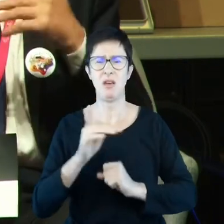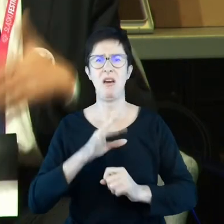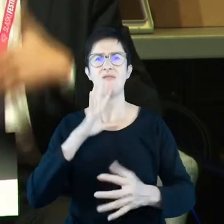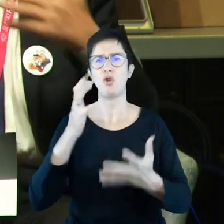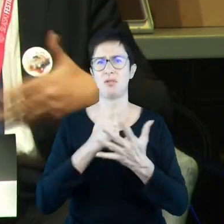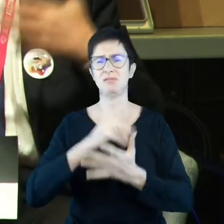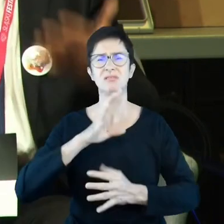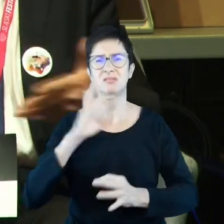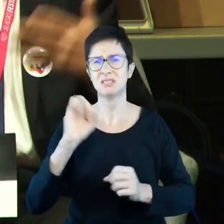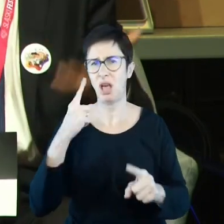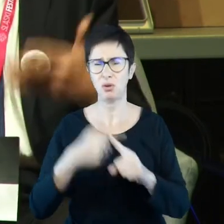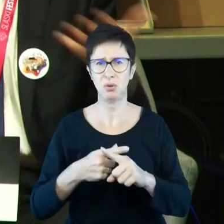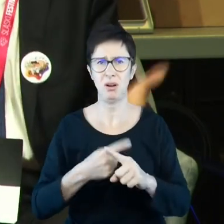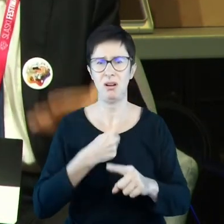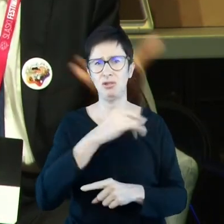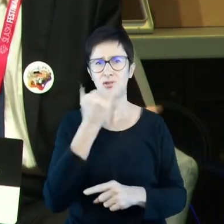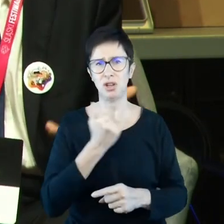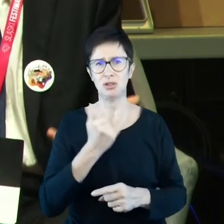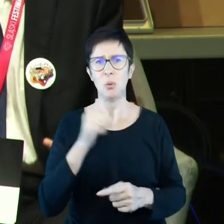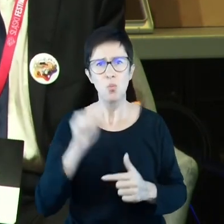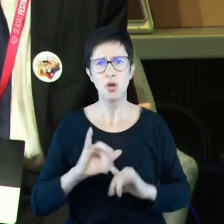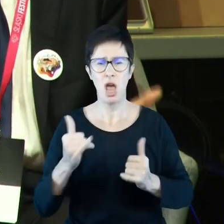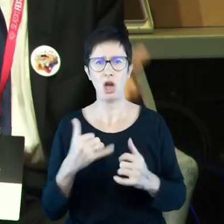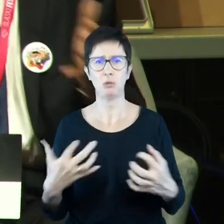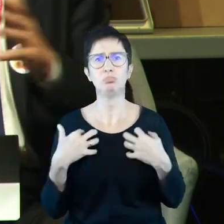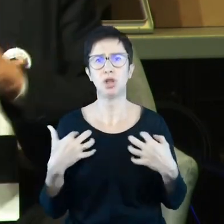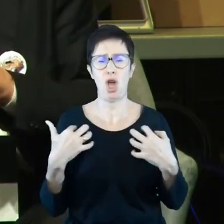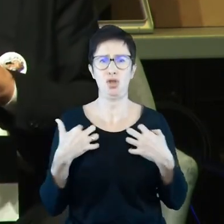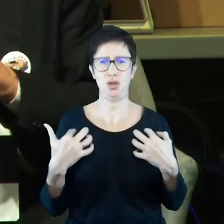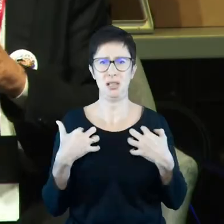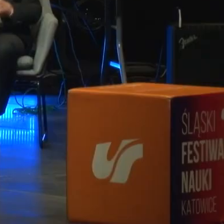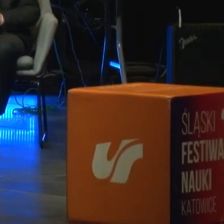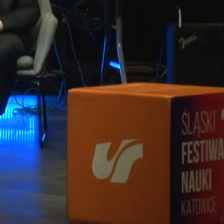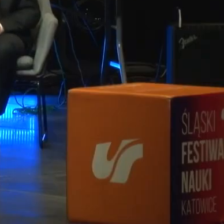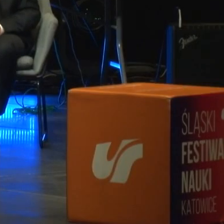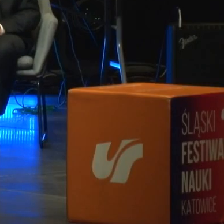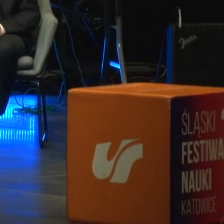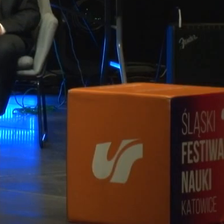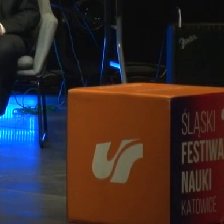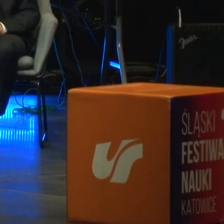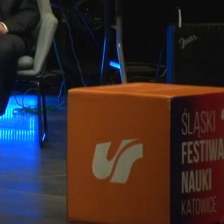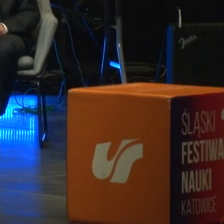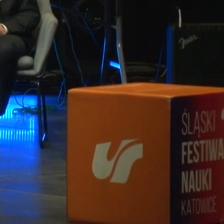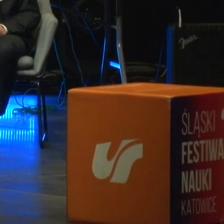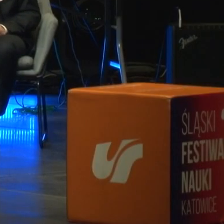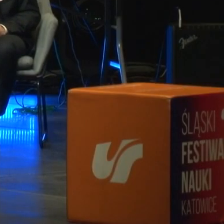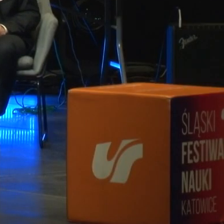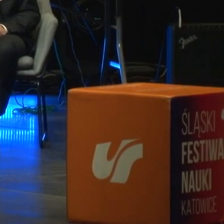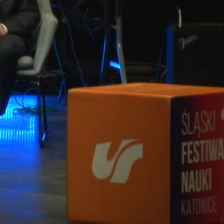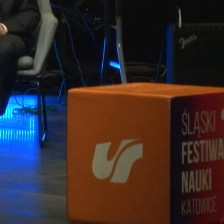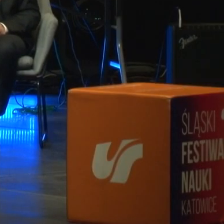które w jakiś sposób musiały przeżyć, przetrwać i dostosowują się do tego. A dlaczego właśnie taka forma?